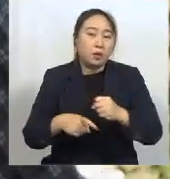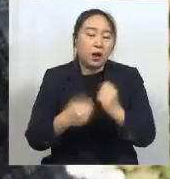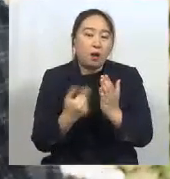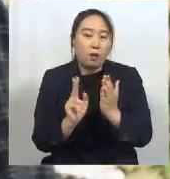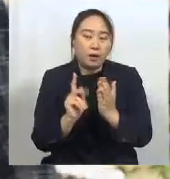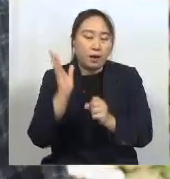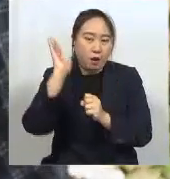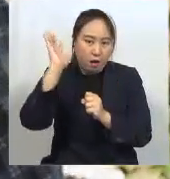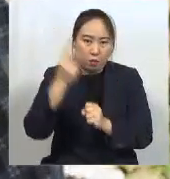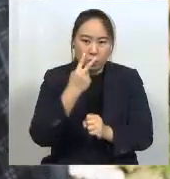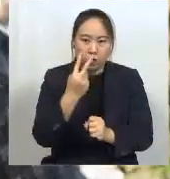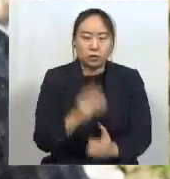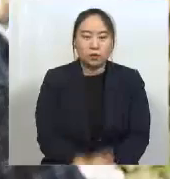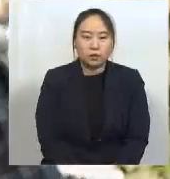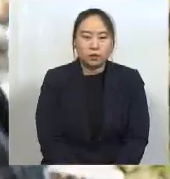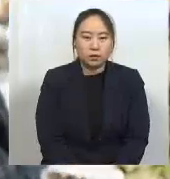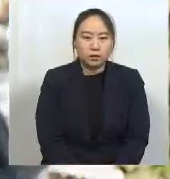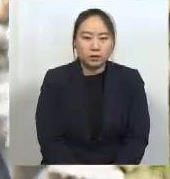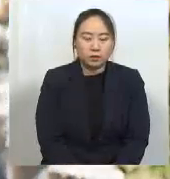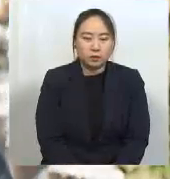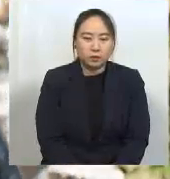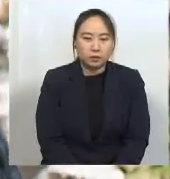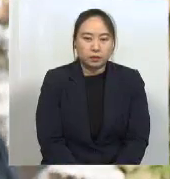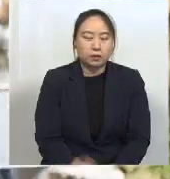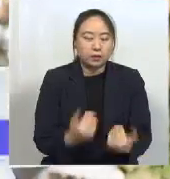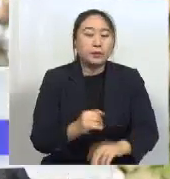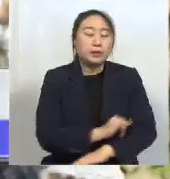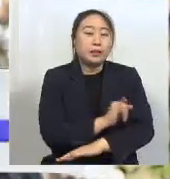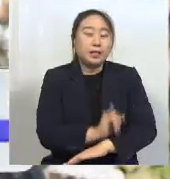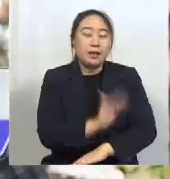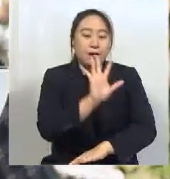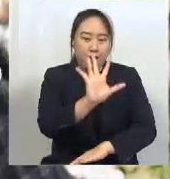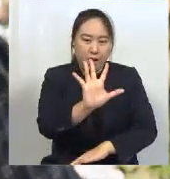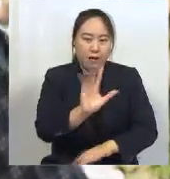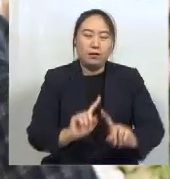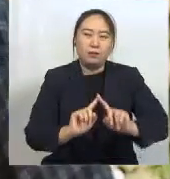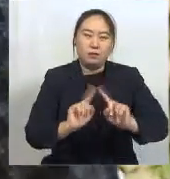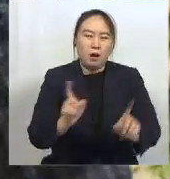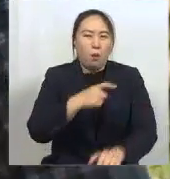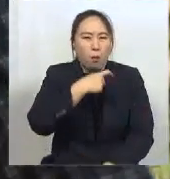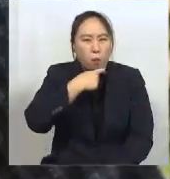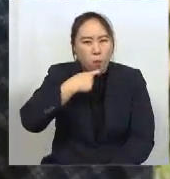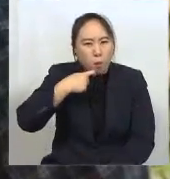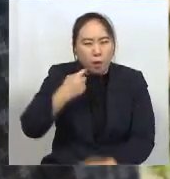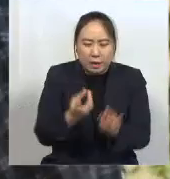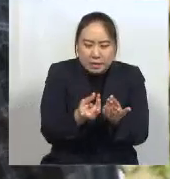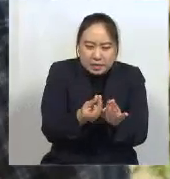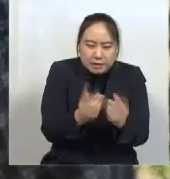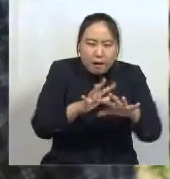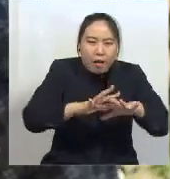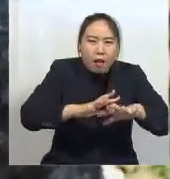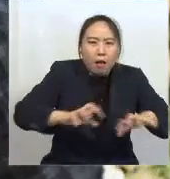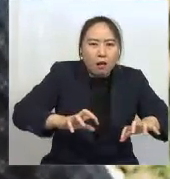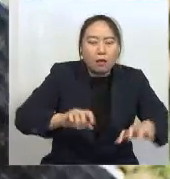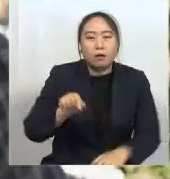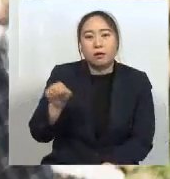ดขอนแก่นกันค่ะ นาก็ไม่มากวักนา5ไร่แต่ก็โหมันแห้งแตกและแห้งหมดต้องเอาน้ำ